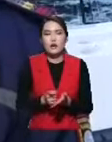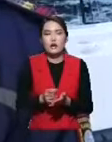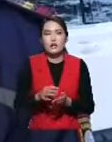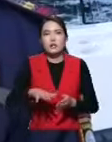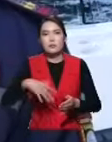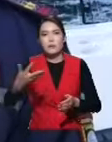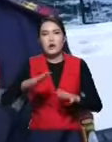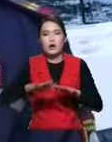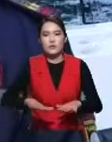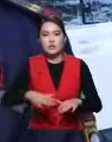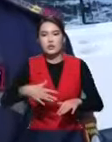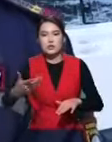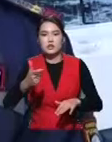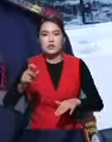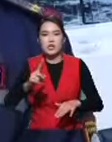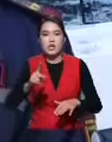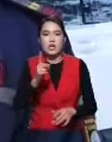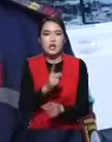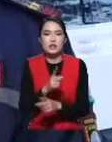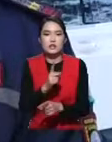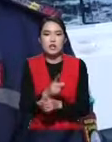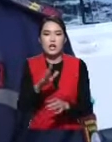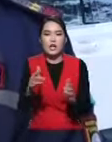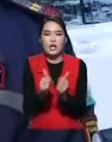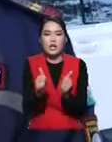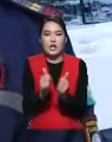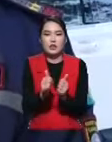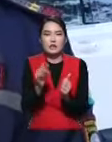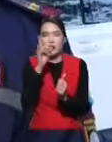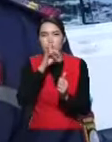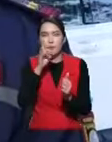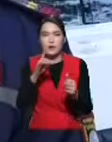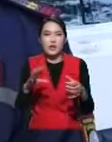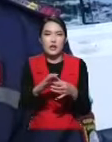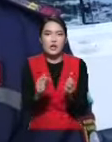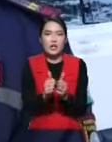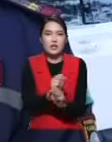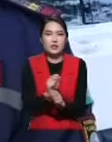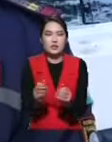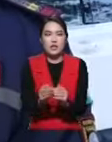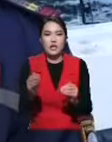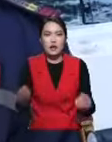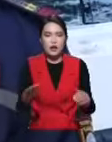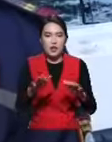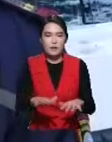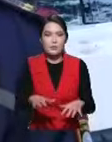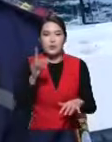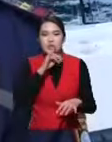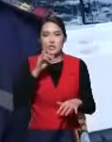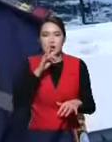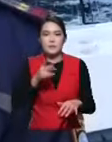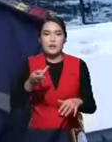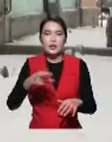станциях для газа. То есть запрещено заправлять бытовые газовые баллоны на заправках, предназначенных